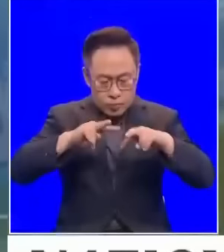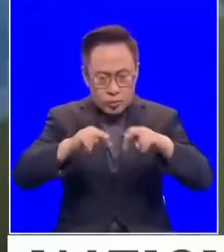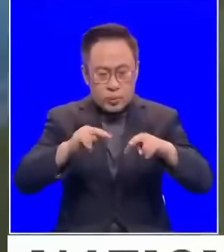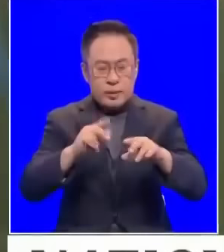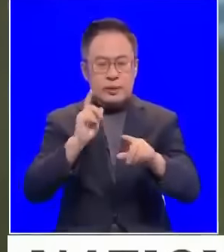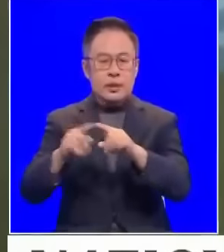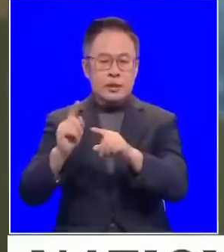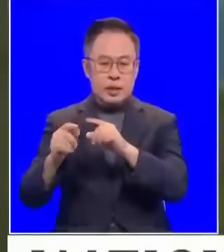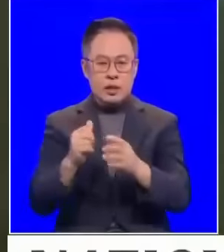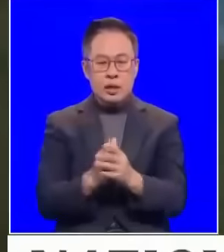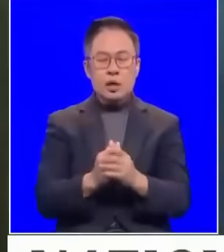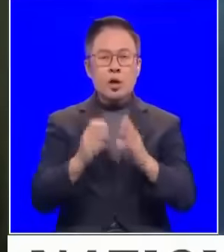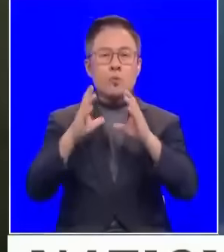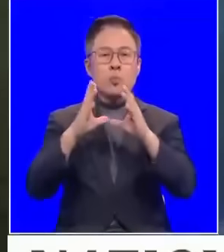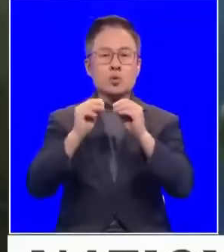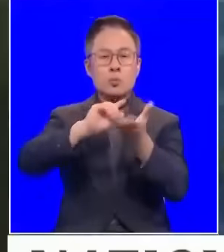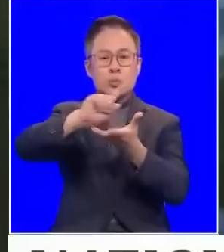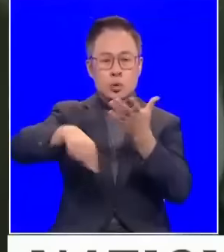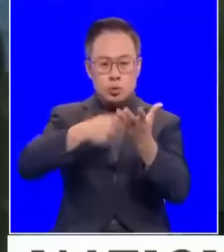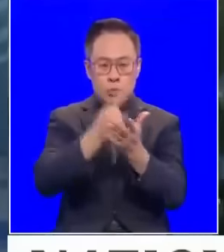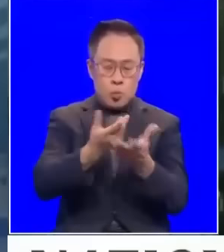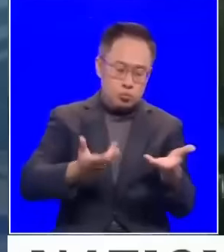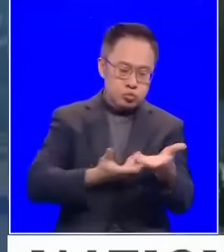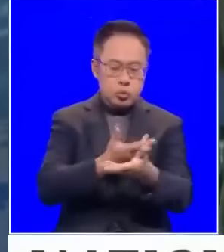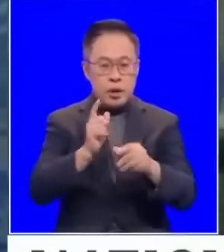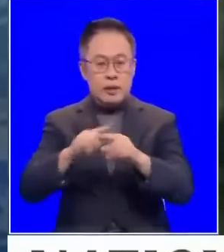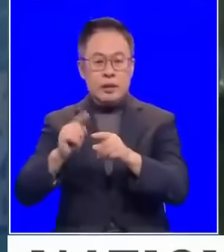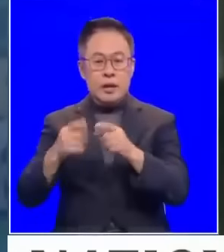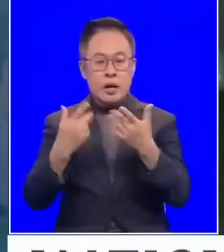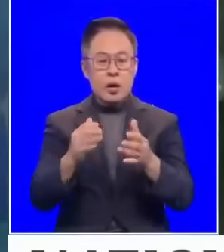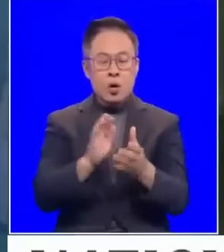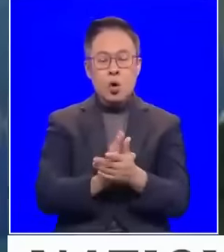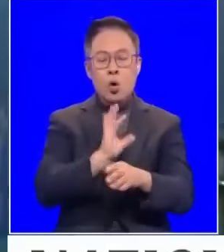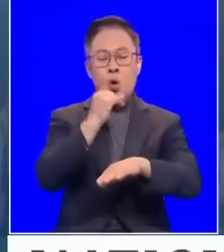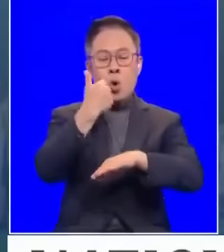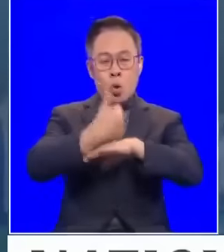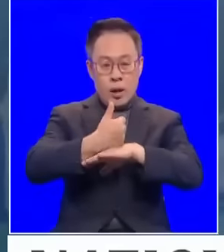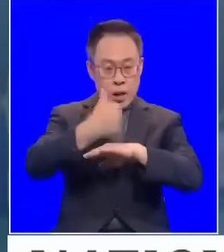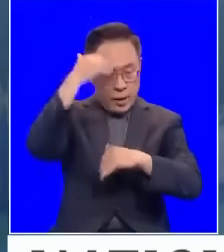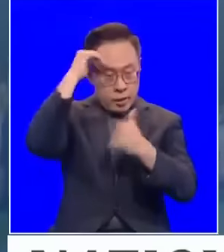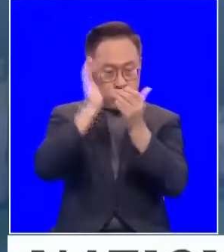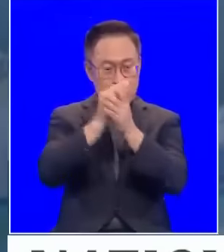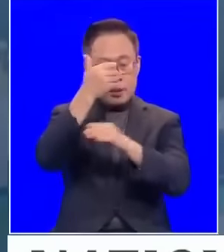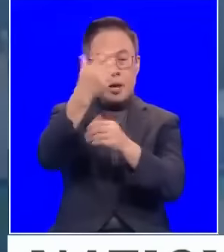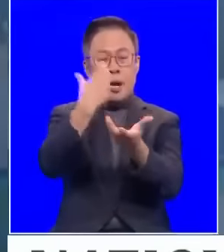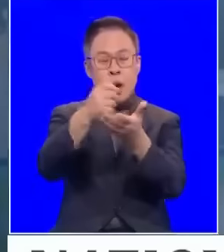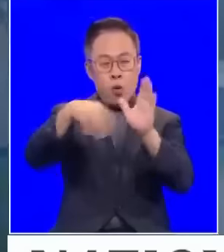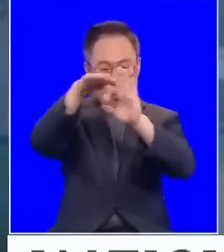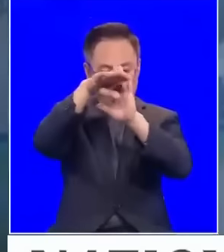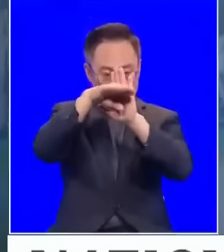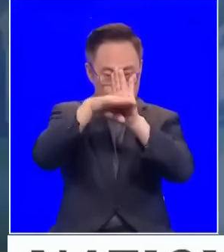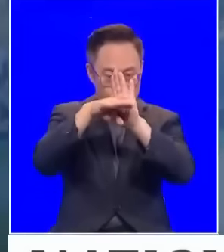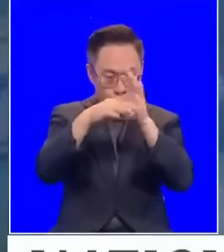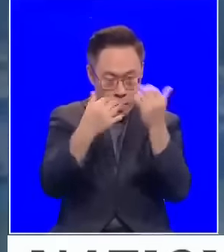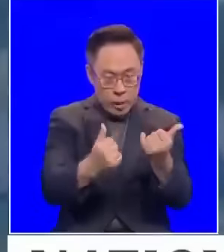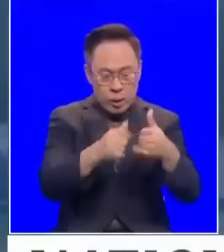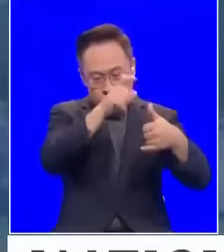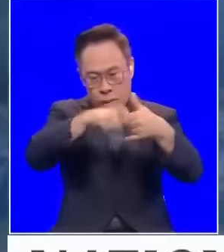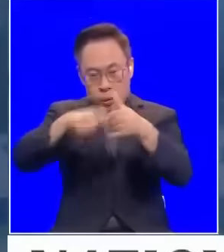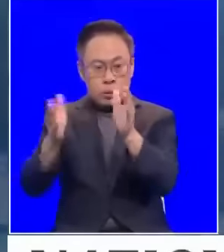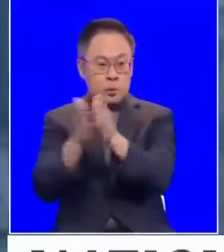ประชุมสักประมาณ1ชั่วโมงนะคะพลตำรวจเอกกิตติรัตน์เนี่ยก็แถลงความคืบหน้าทางคดีบอกว่าตอนนี้ผู้ต้องหาทั้ง18คน